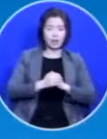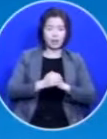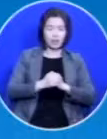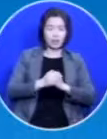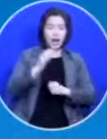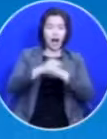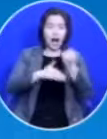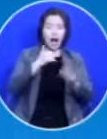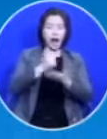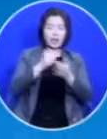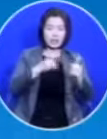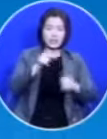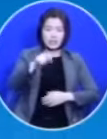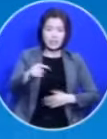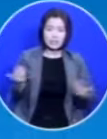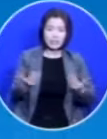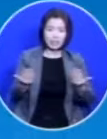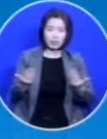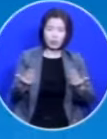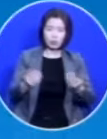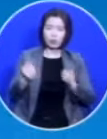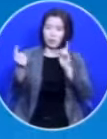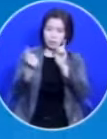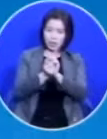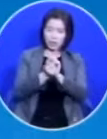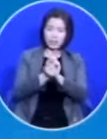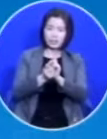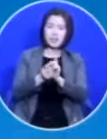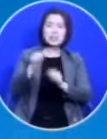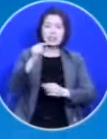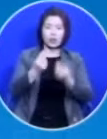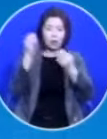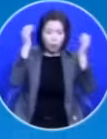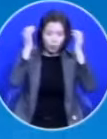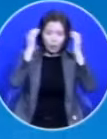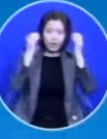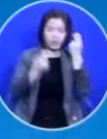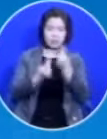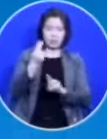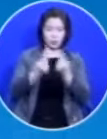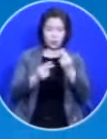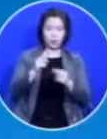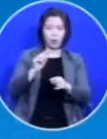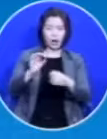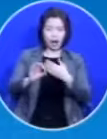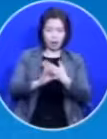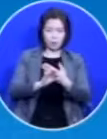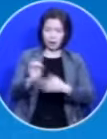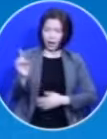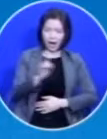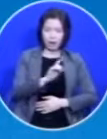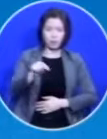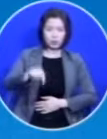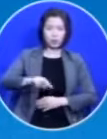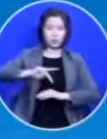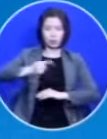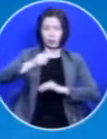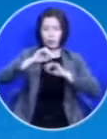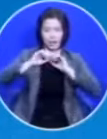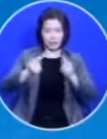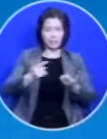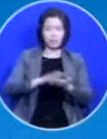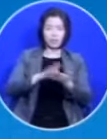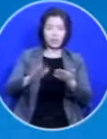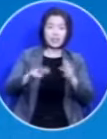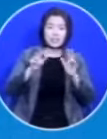하나님께서 그 일로 인해서 당하시는 고난에 비하면 아무것도 아닙니다 우리도